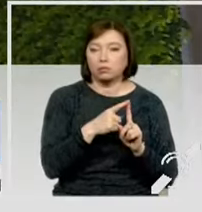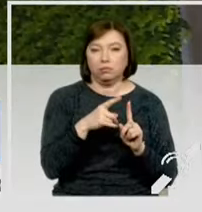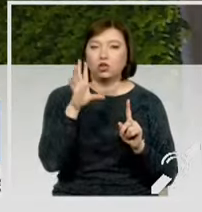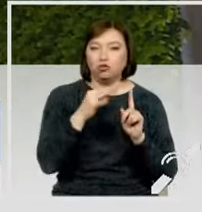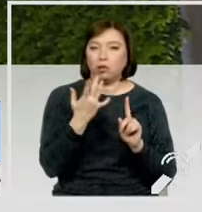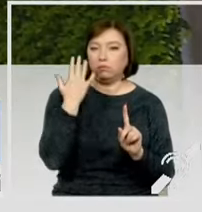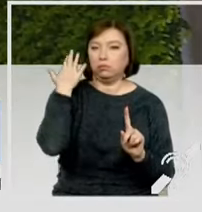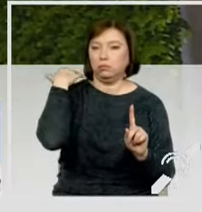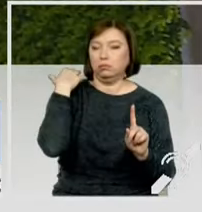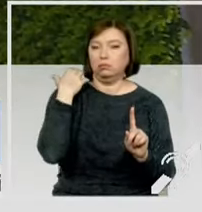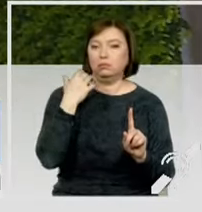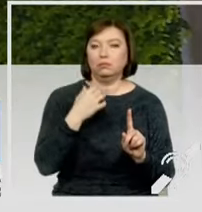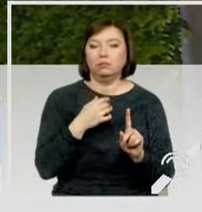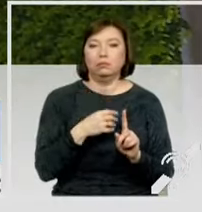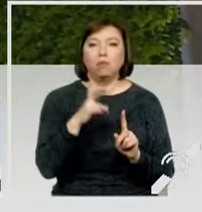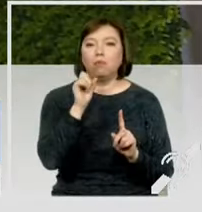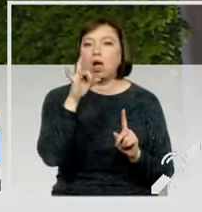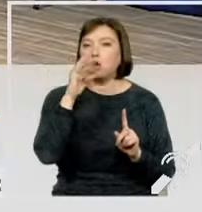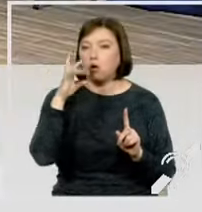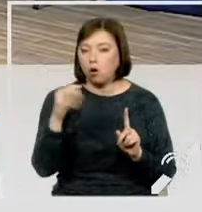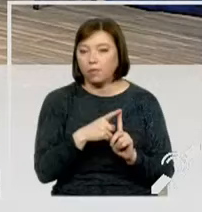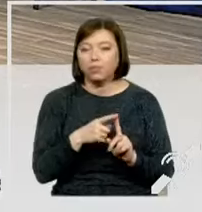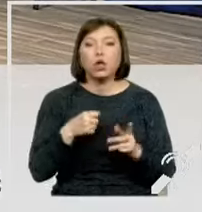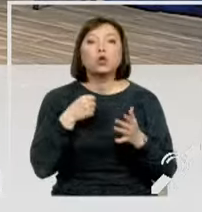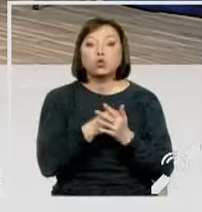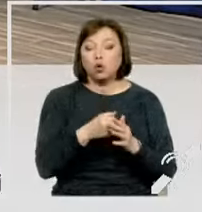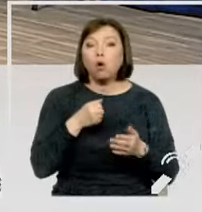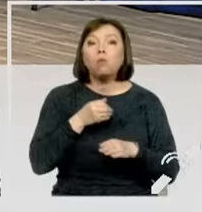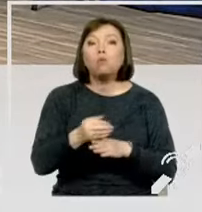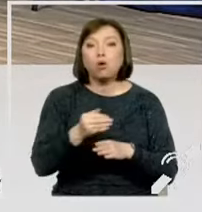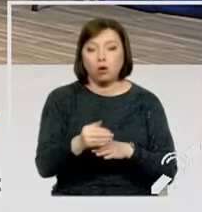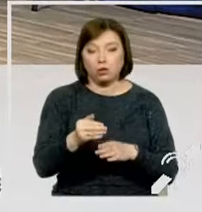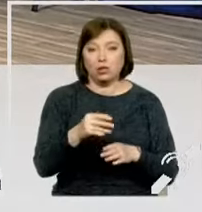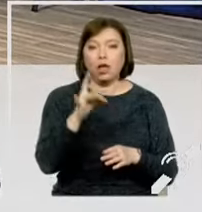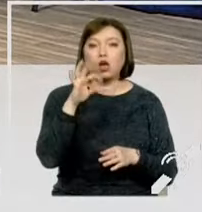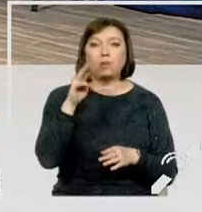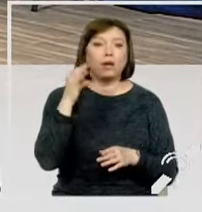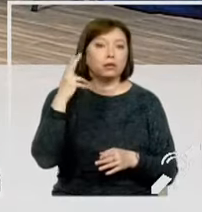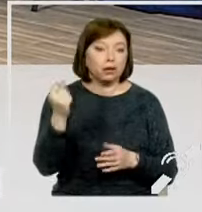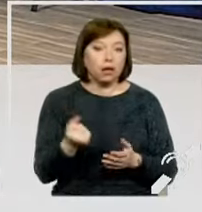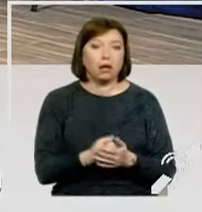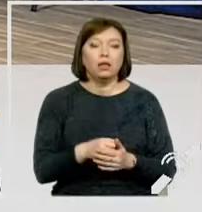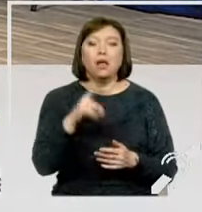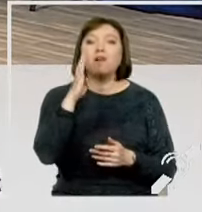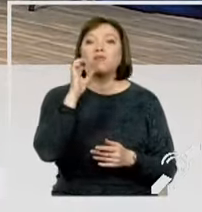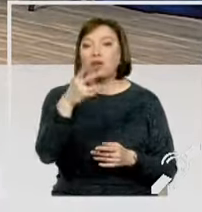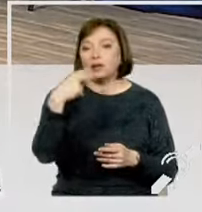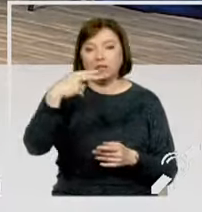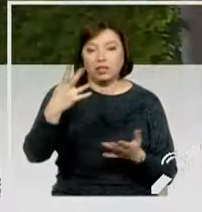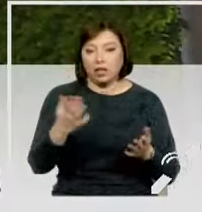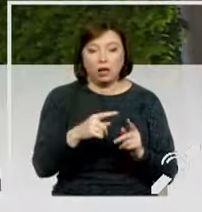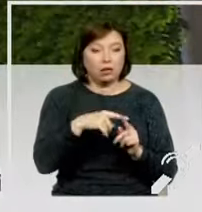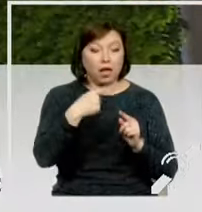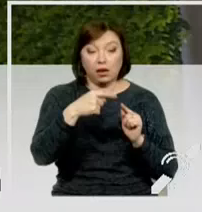epoca timpurie barocă până în epoca târzie romantică și chiar al secolului 20. Vrem